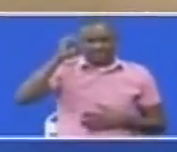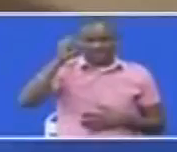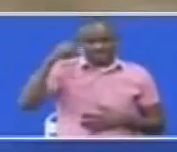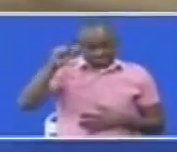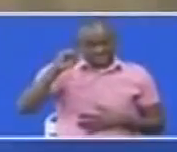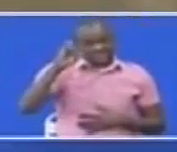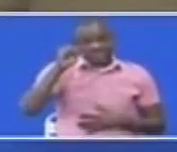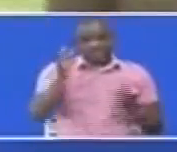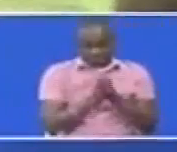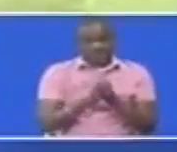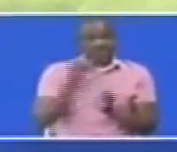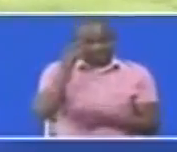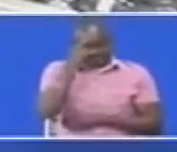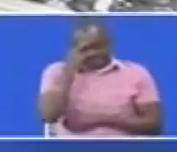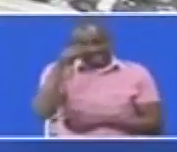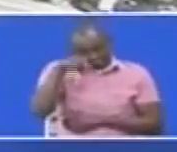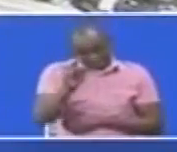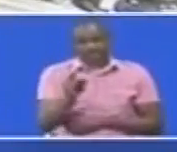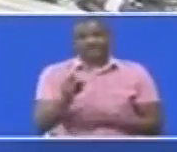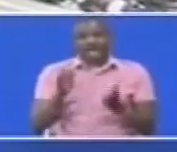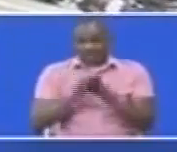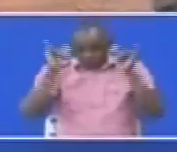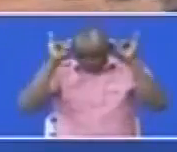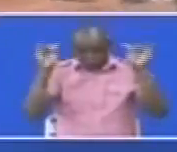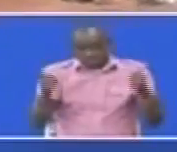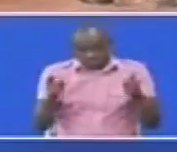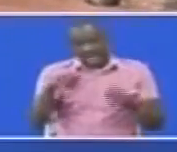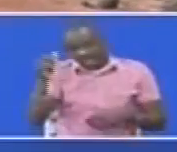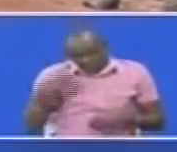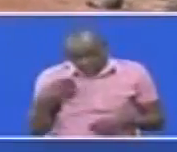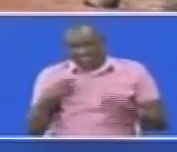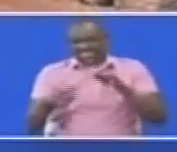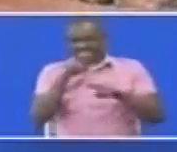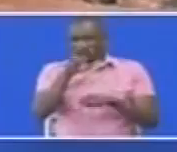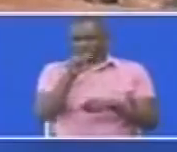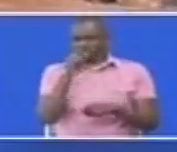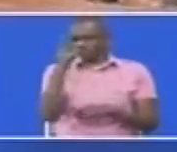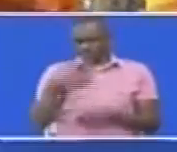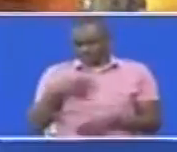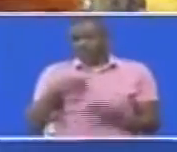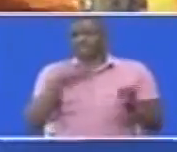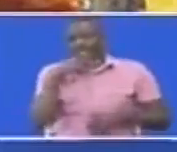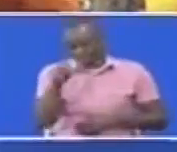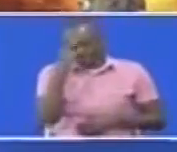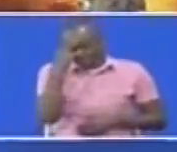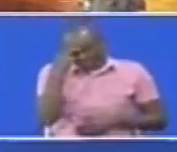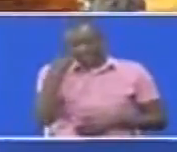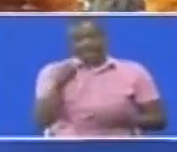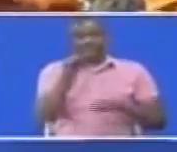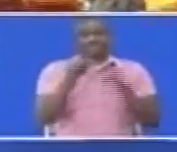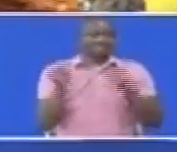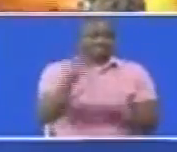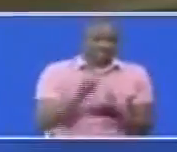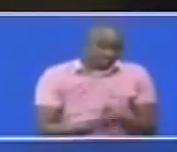Kwa wengi wanasema kiini kikiwa ni wizi wa mifugo na wale wanasema ni mauaji wa wafugaji wawili kutoka jamii ya Maasai.